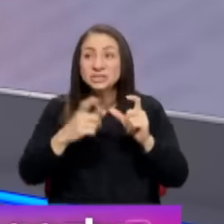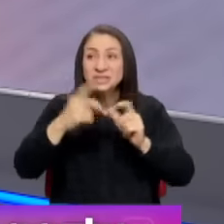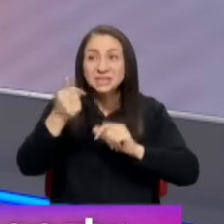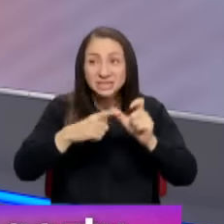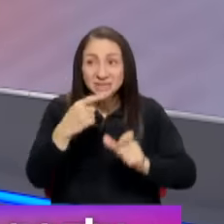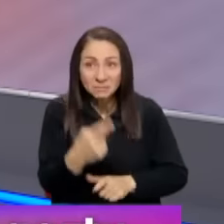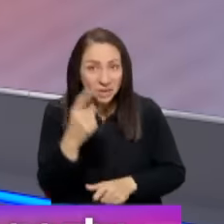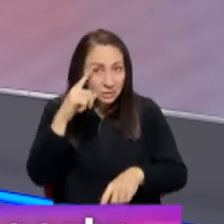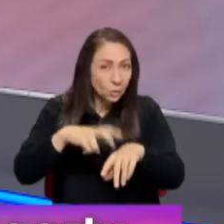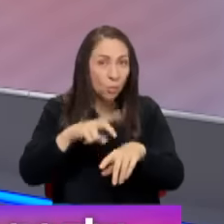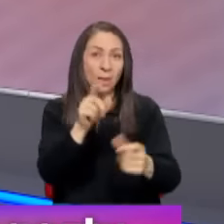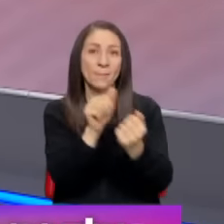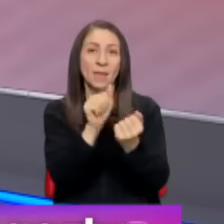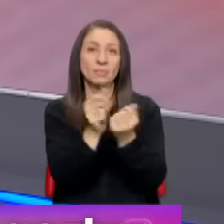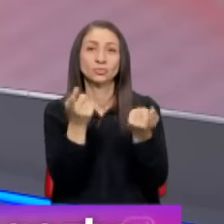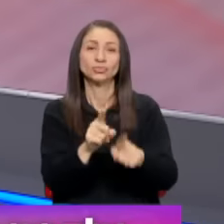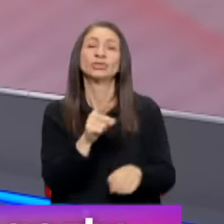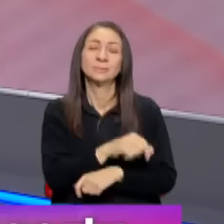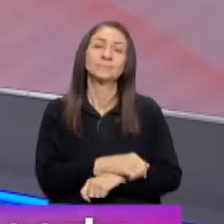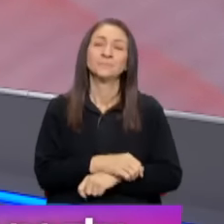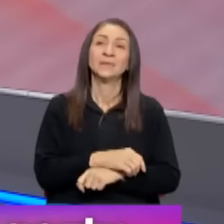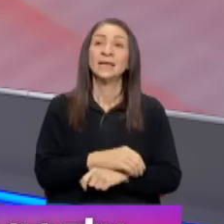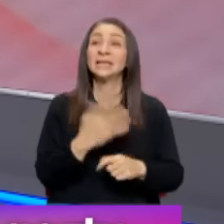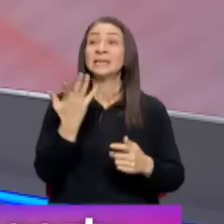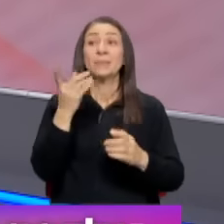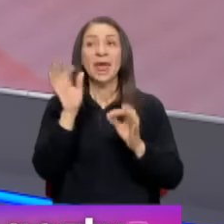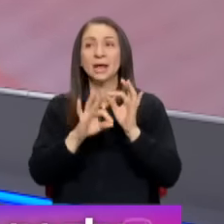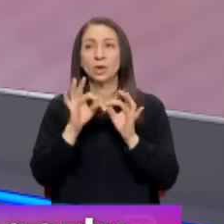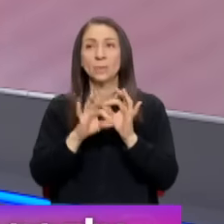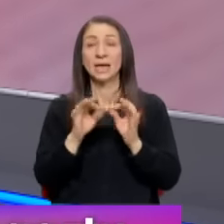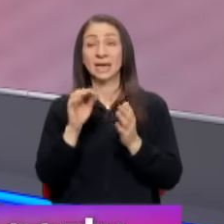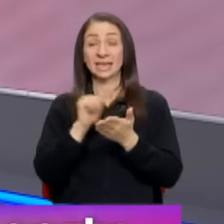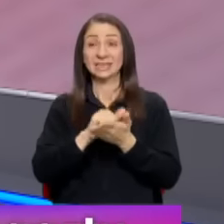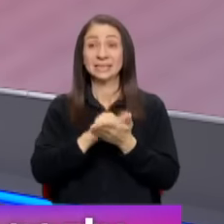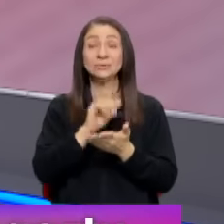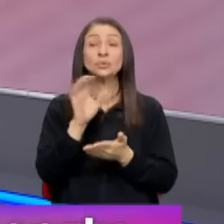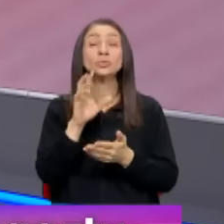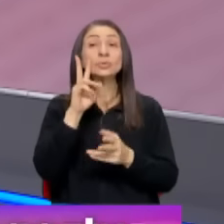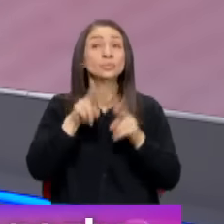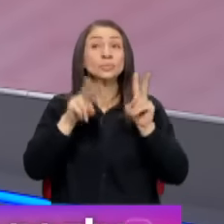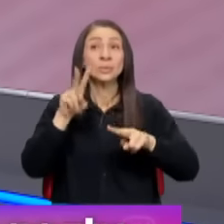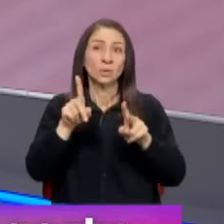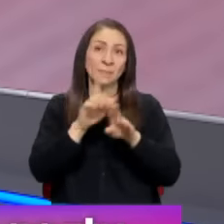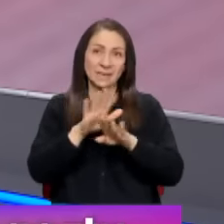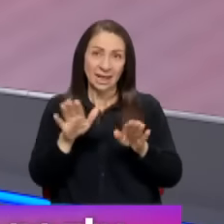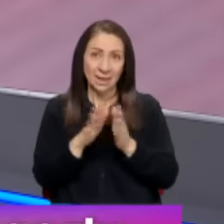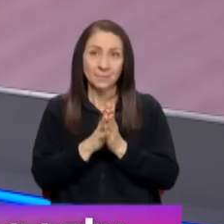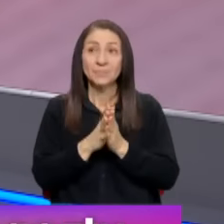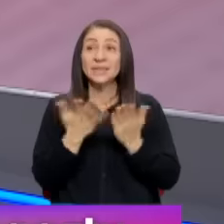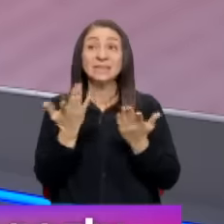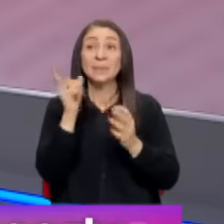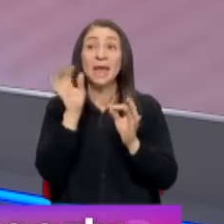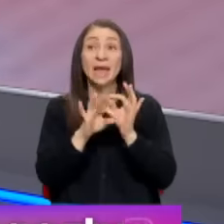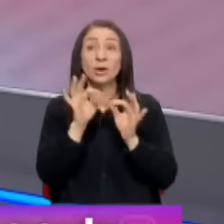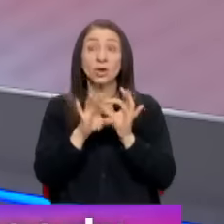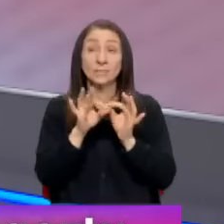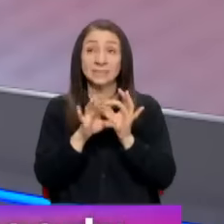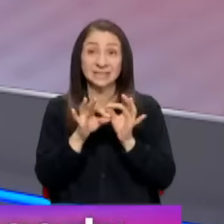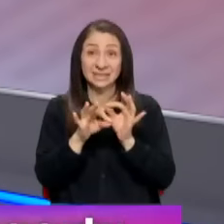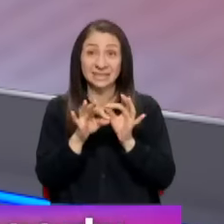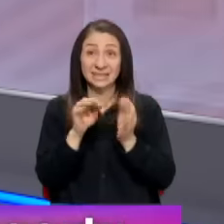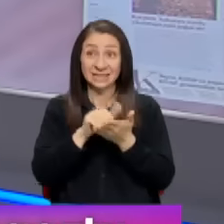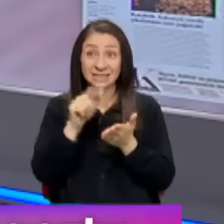demişti, onunla yan yana gelecek. Peki nasıl bir ekonomi? Gazete turumuzu bu şekilde tamamlayalım. Nasıl bir ekonomi